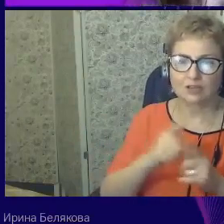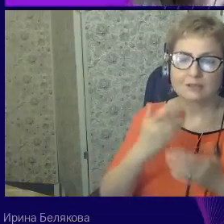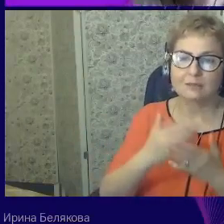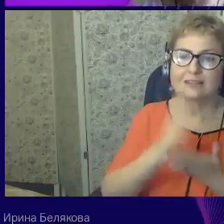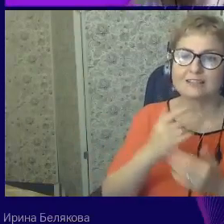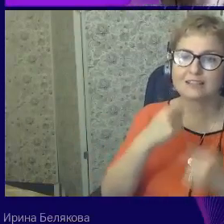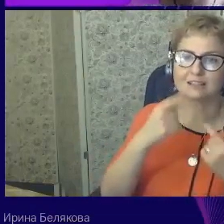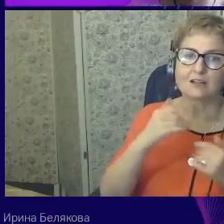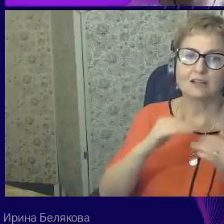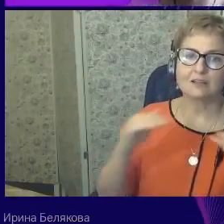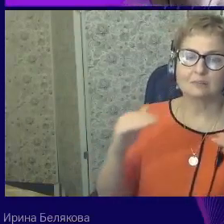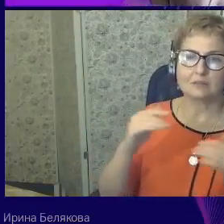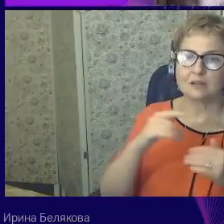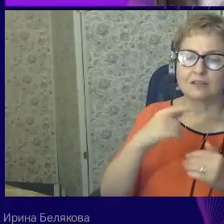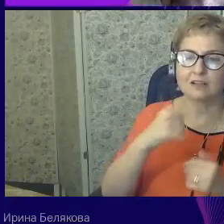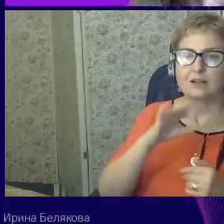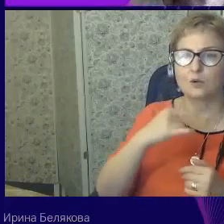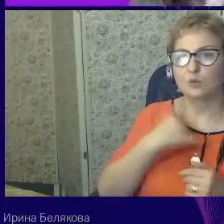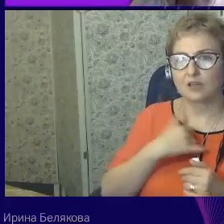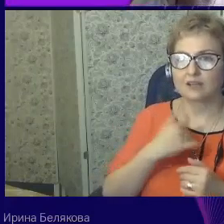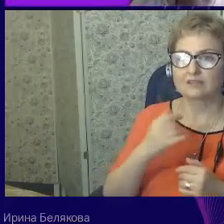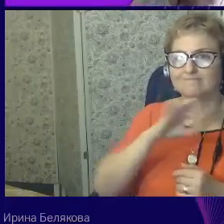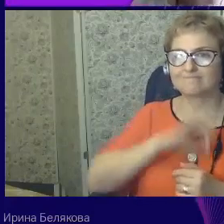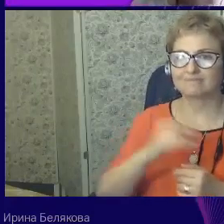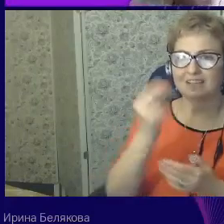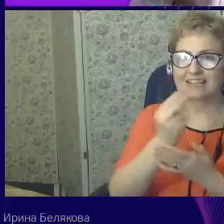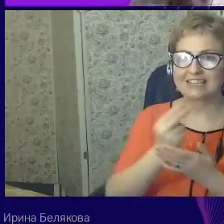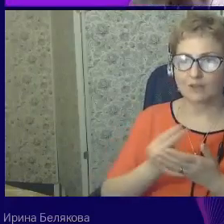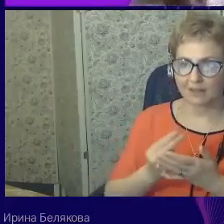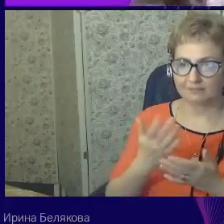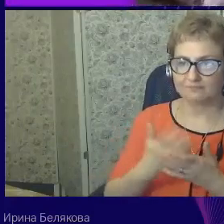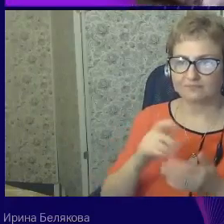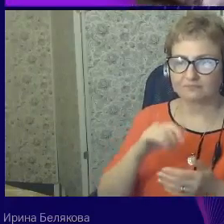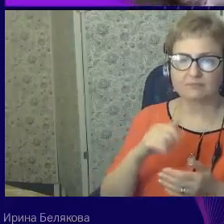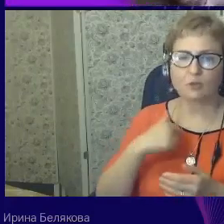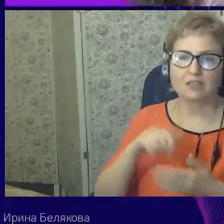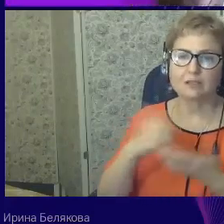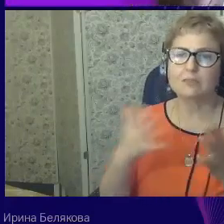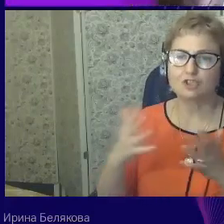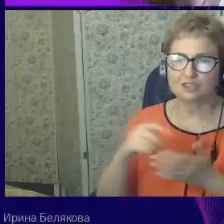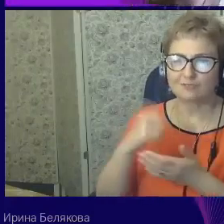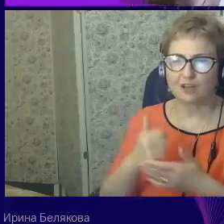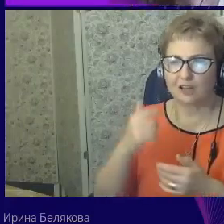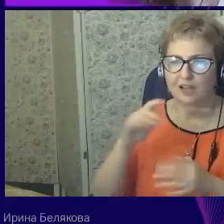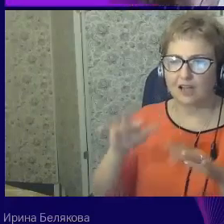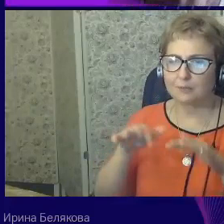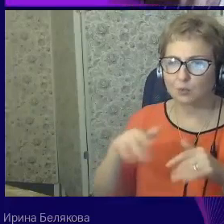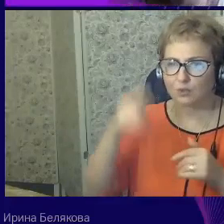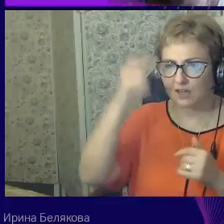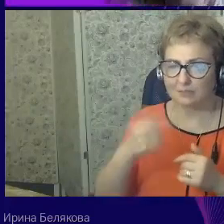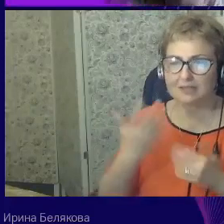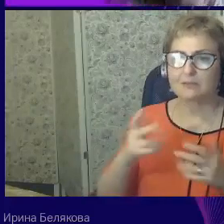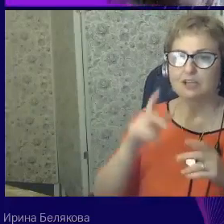в приоритете рисование, вот, или у нас в приоритете компьютерная грамотность, или у нас человек поступил в технику, мы